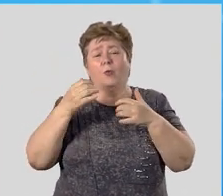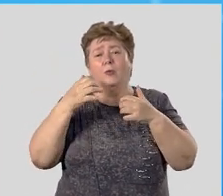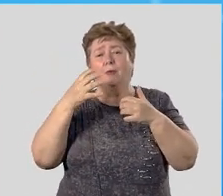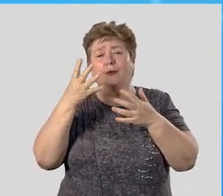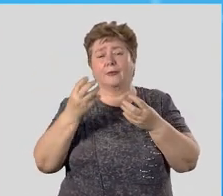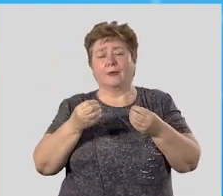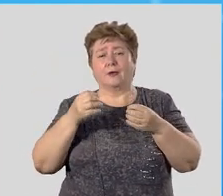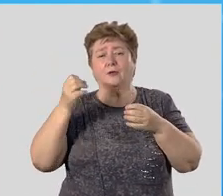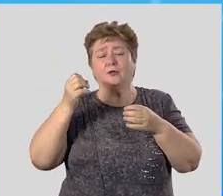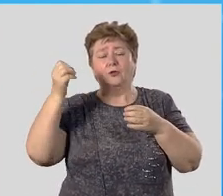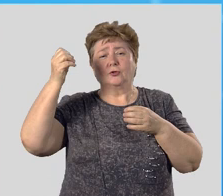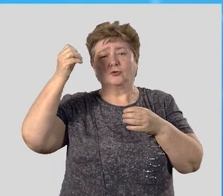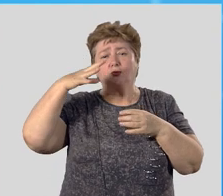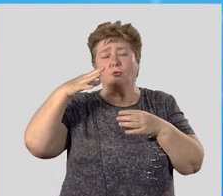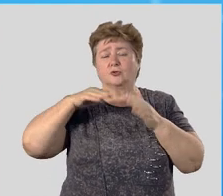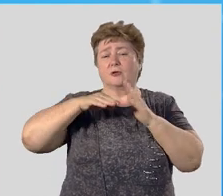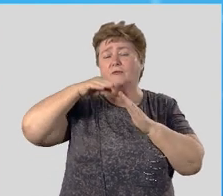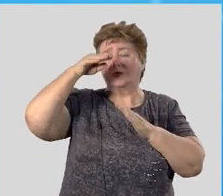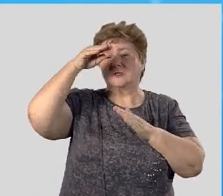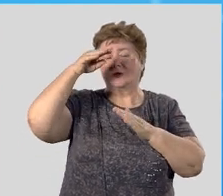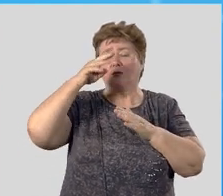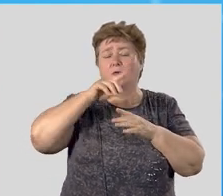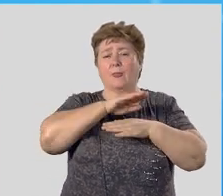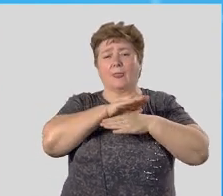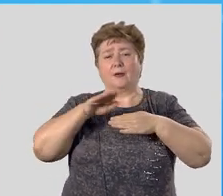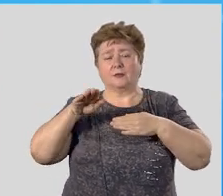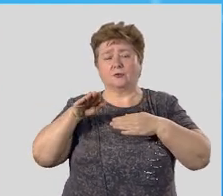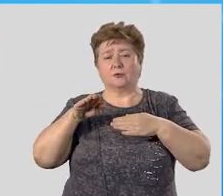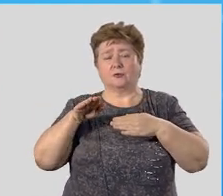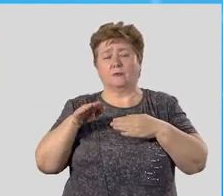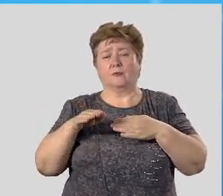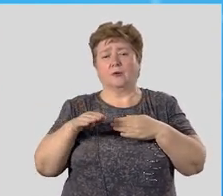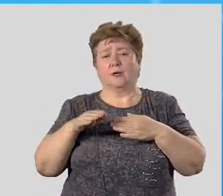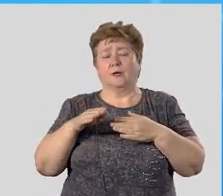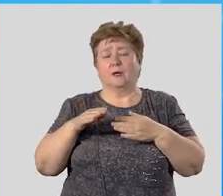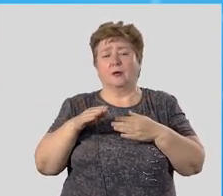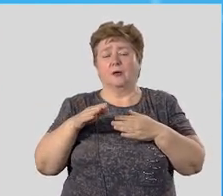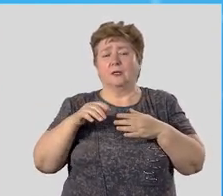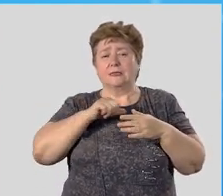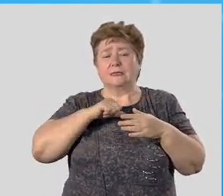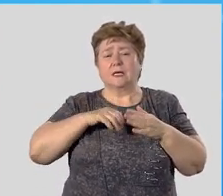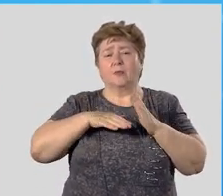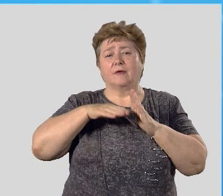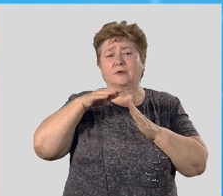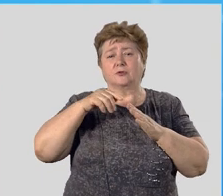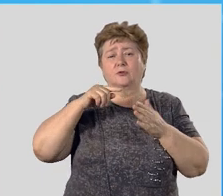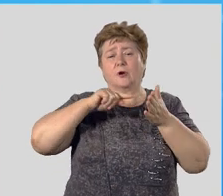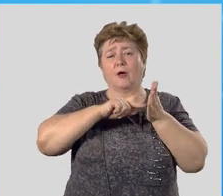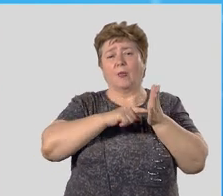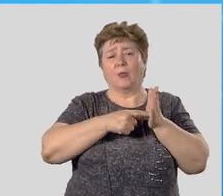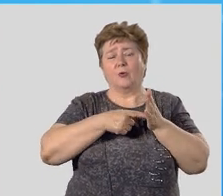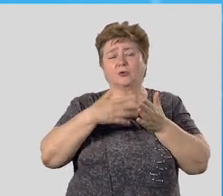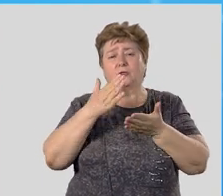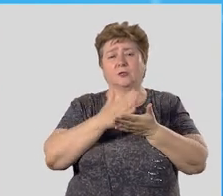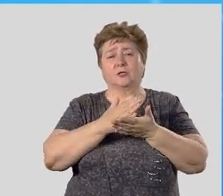что солнце высоко расположено над горизонтом. Самая высокая точка